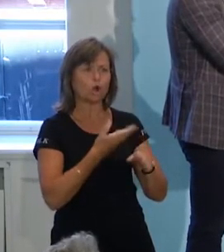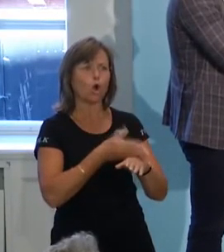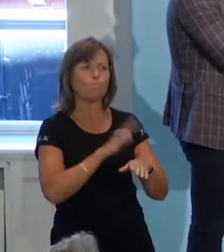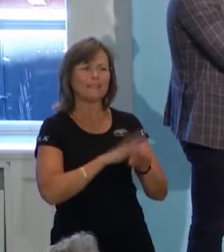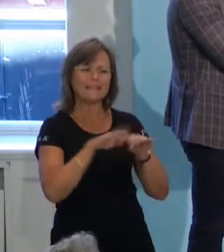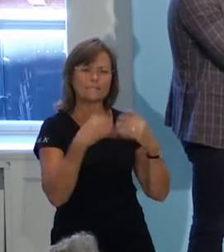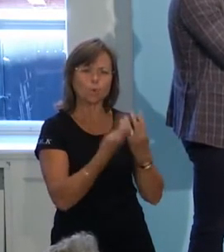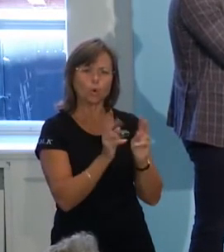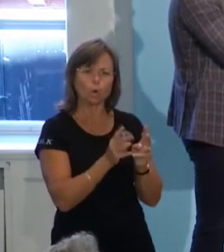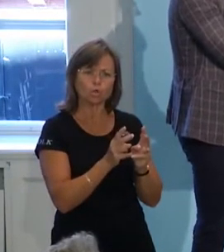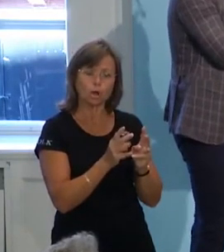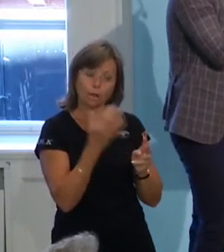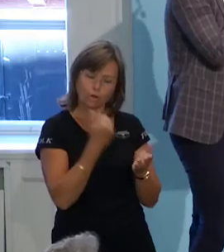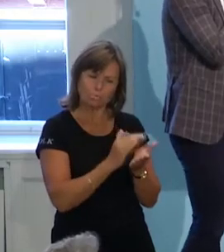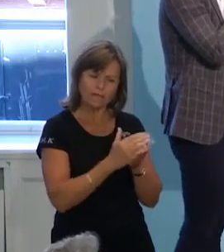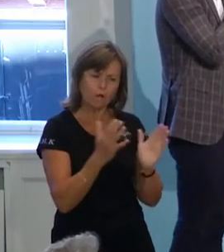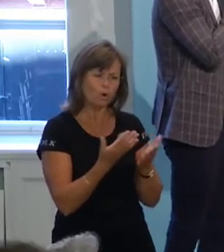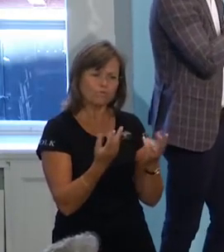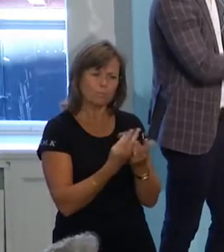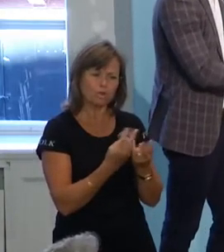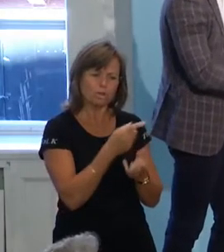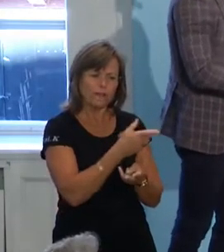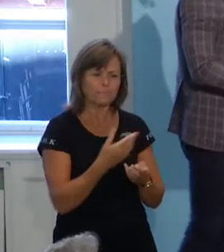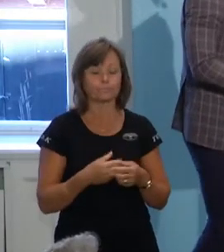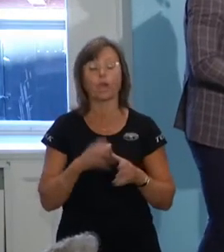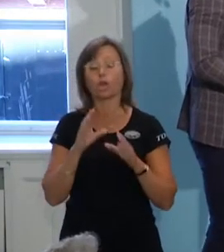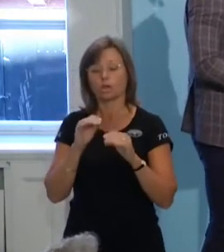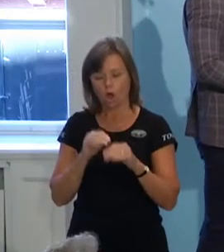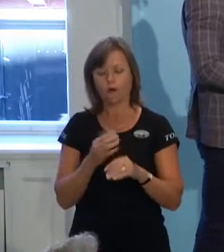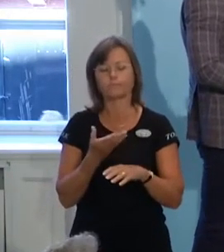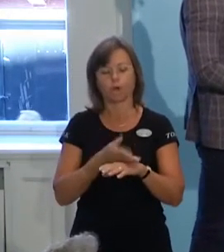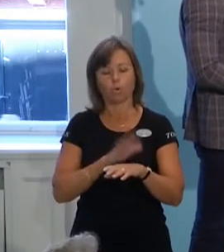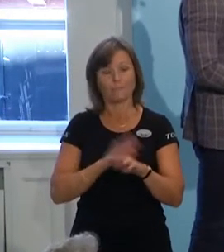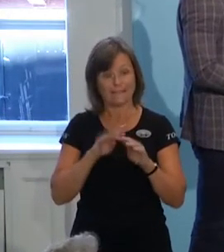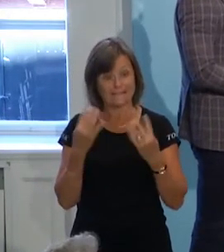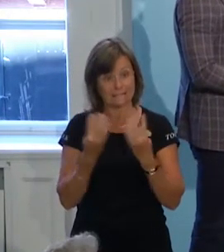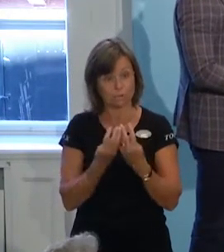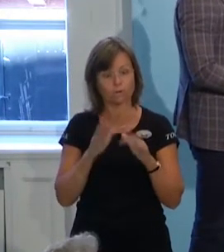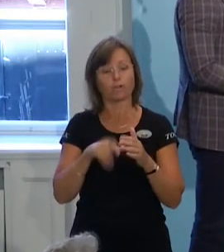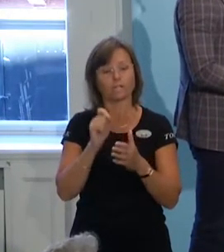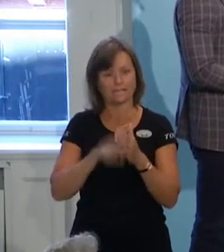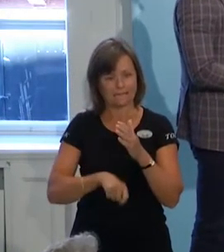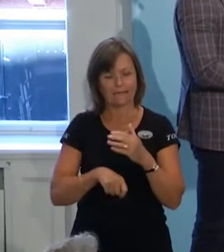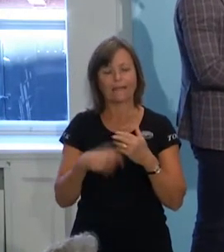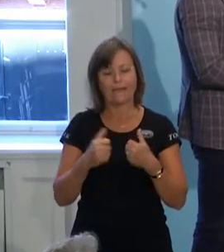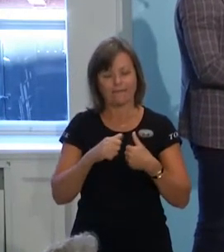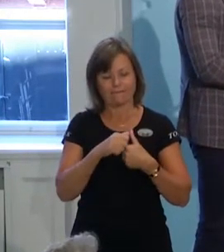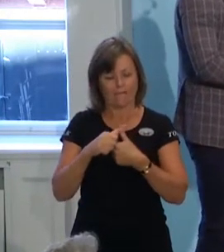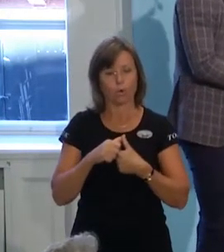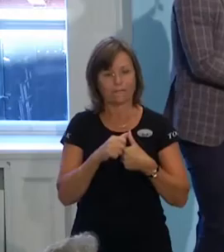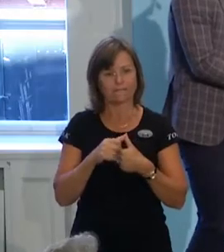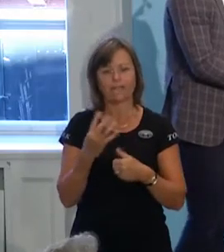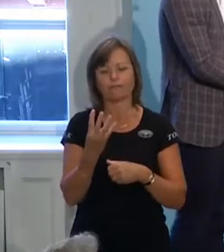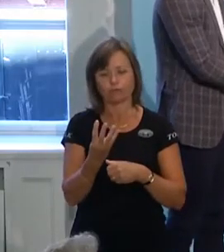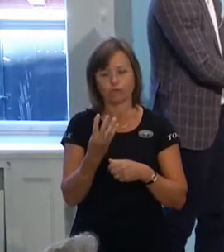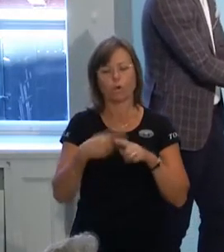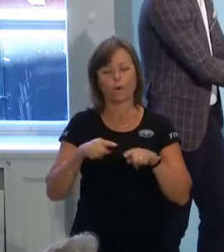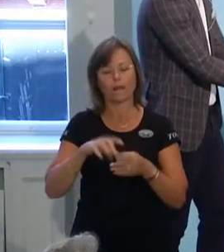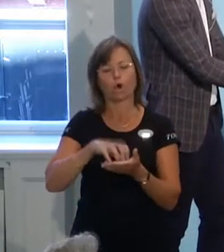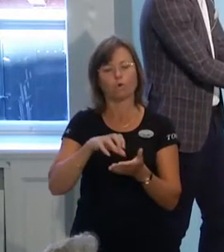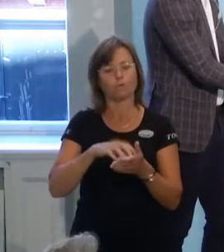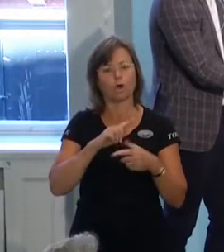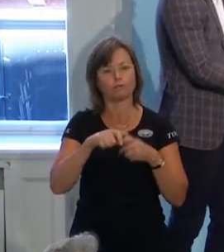nu också. Nyligen, skulle du kunna berätta lite kort om vad det går ut på? Ja, det kompetensrådet som är startat, vi är ju organiserade i 4